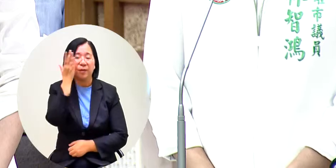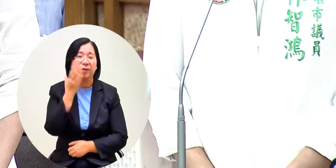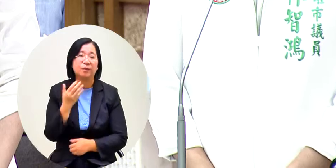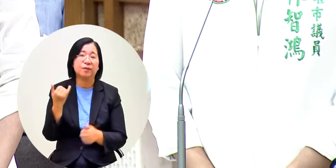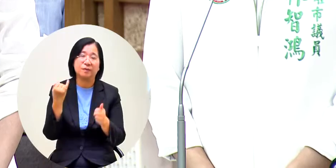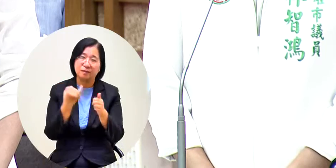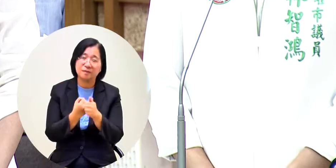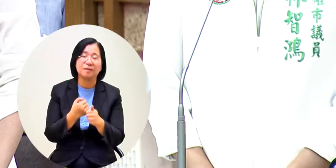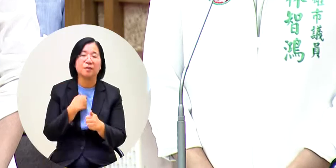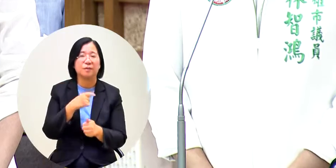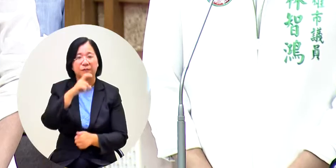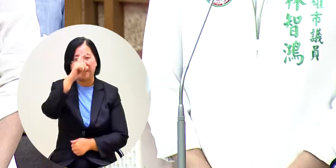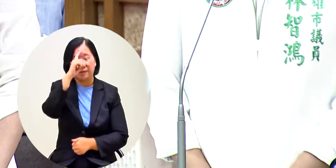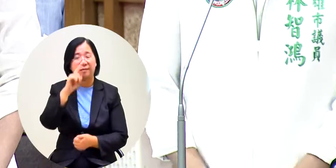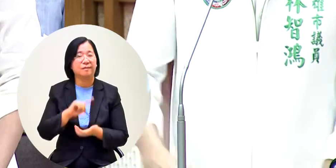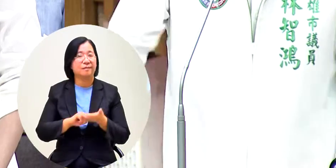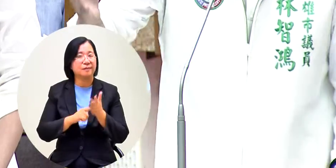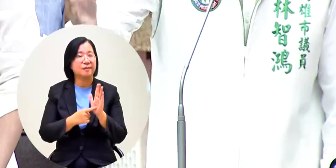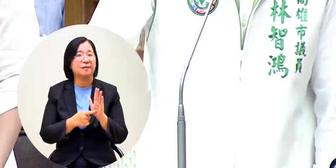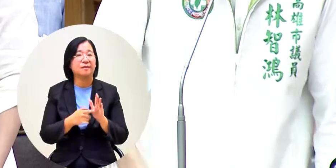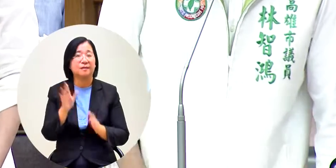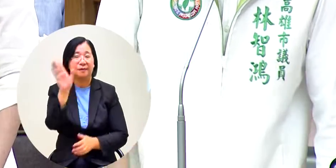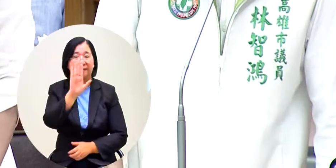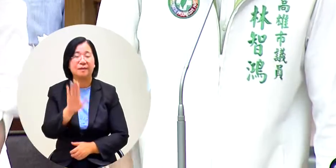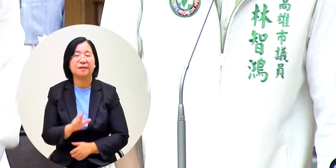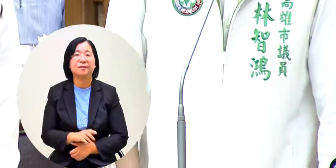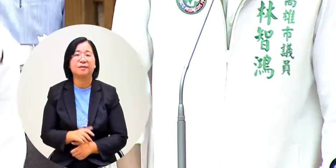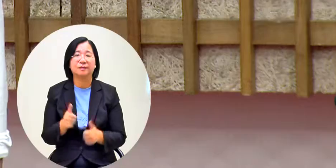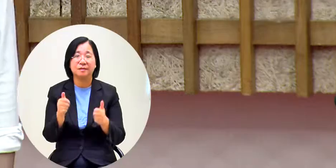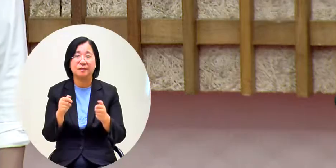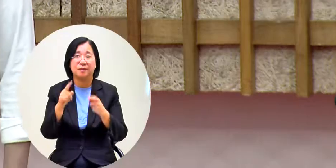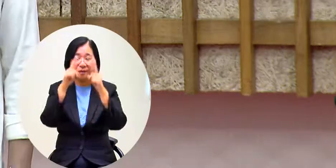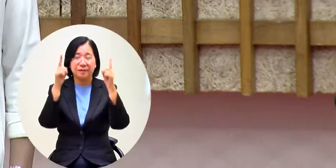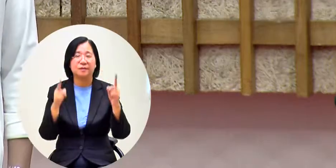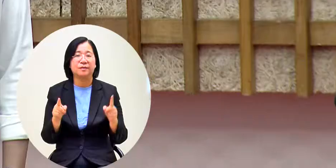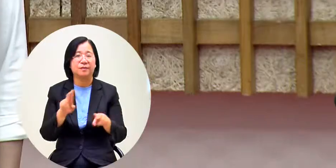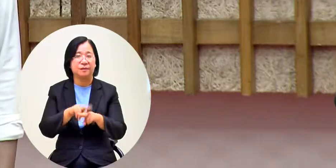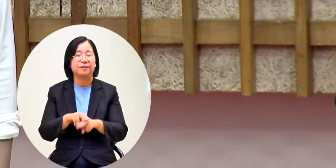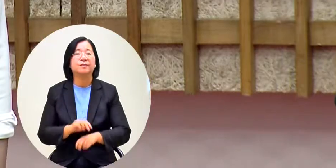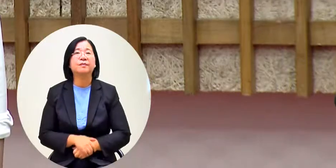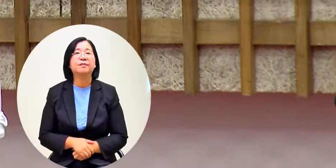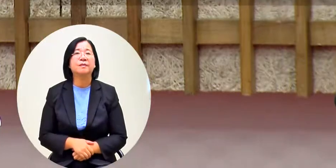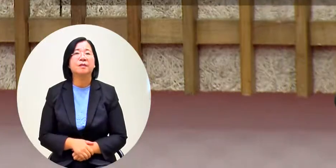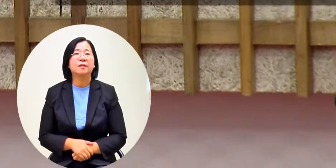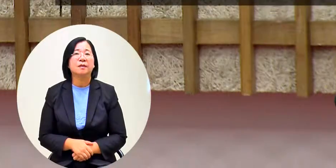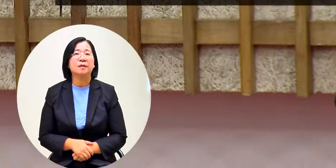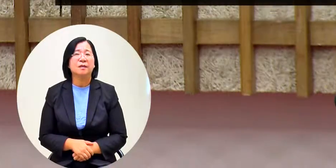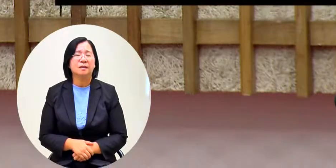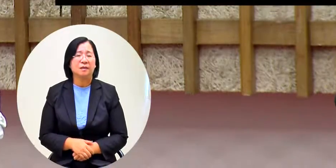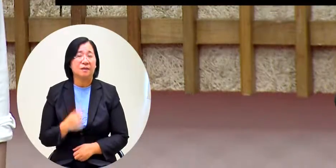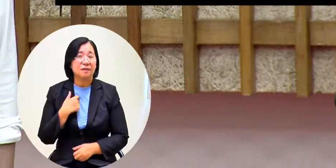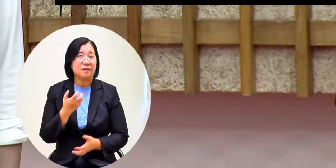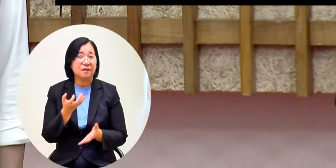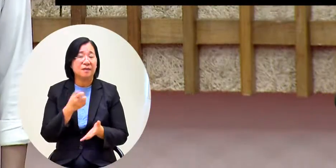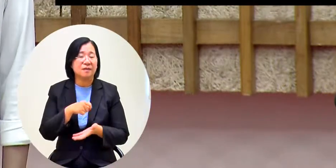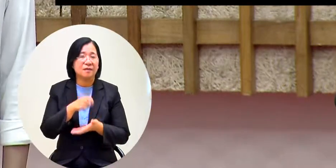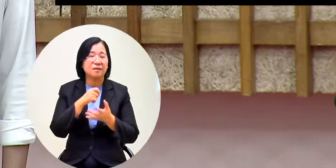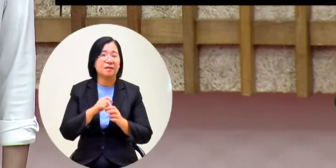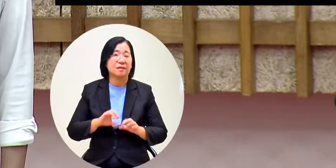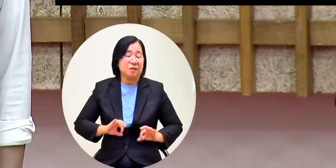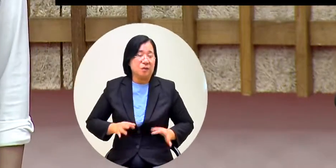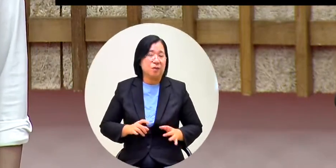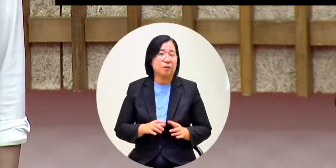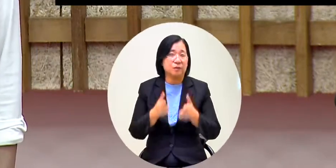这是我们希望展现出来的态度。谢谢周局长，你请坐，谢谢。其实我们刚刚谈到的是一种国际格局跟视